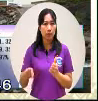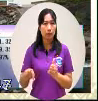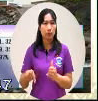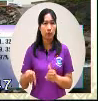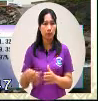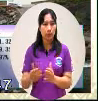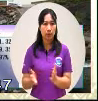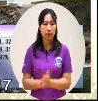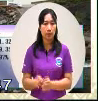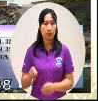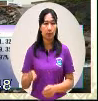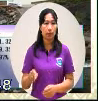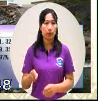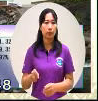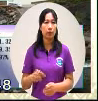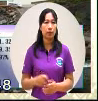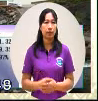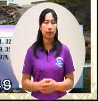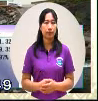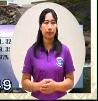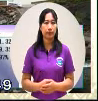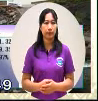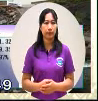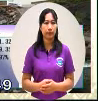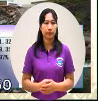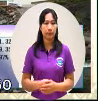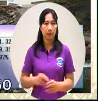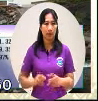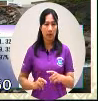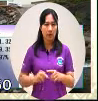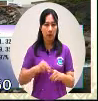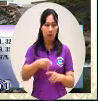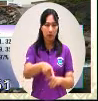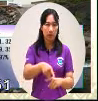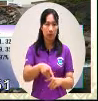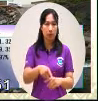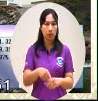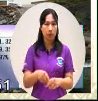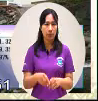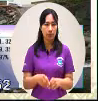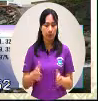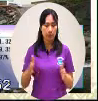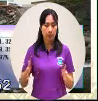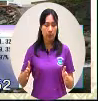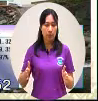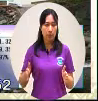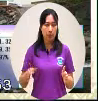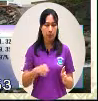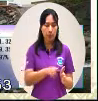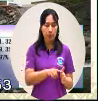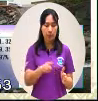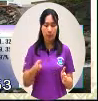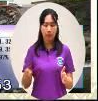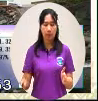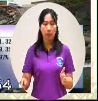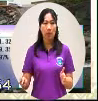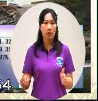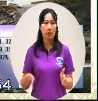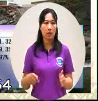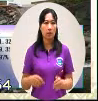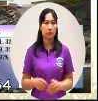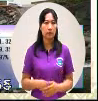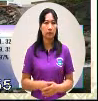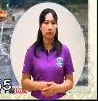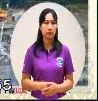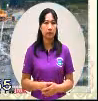有脚注就直接跨越我想这个明年可以带动我们地方的观光下